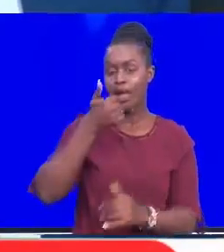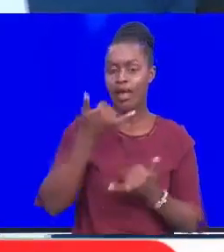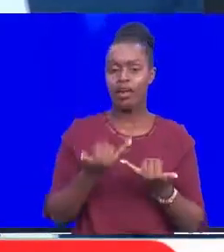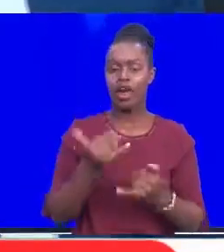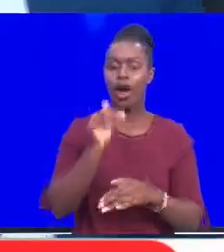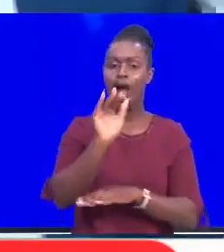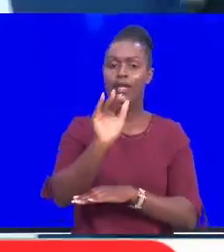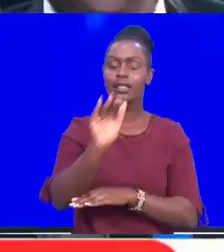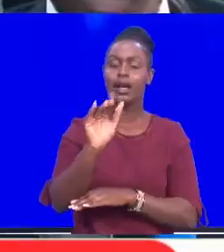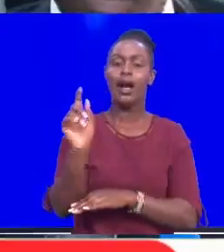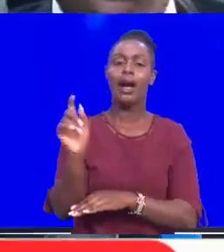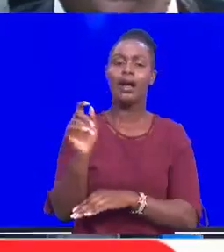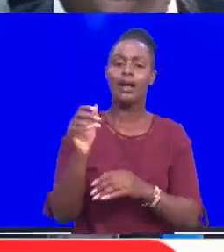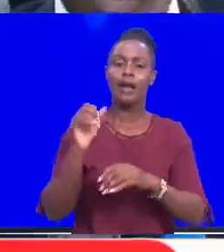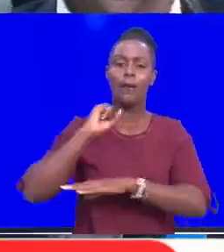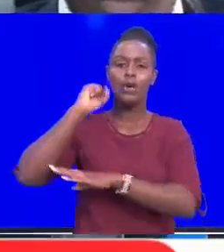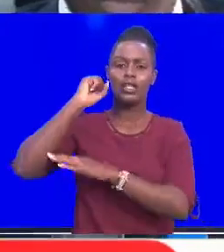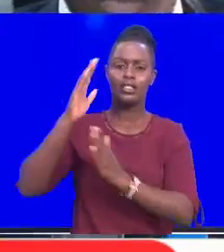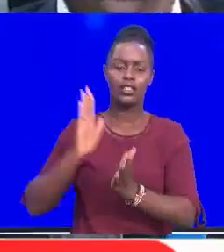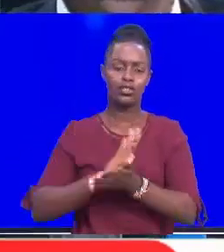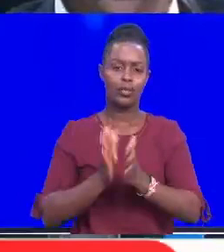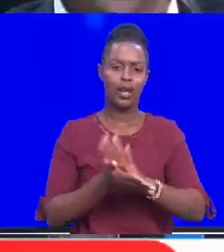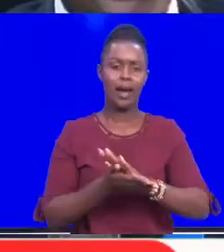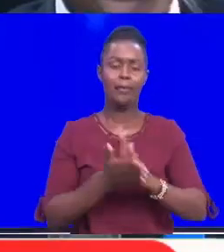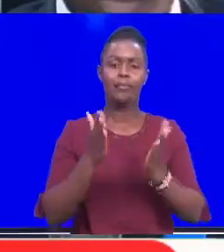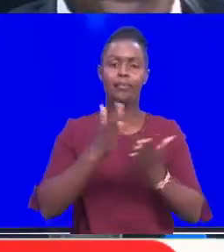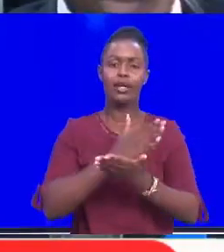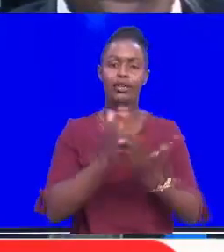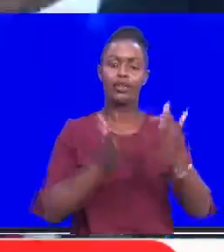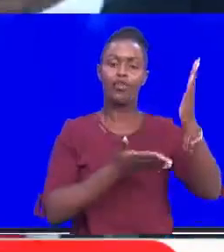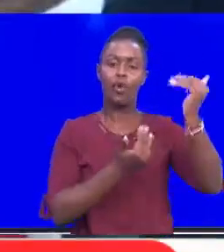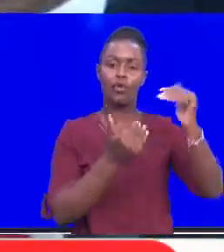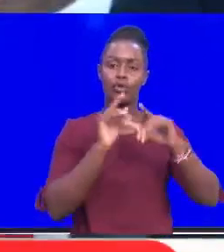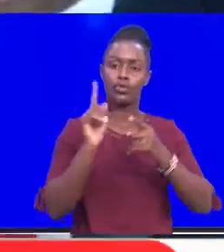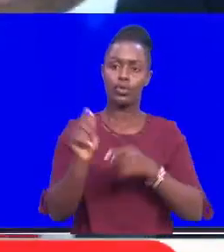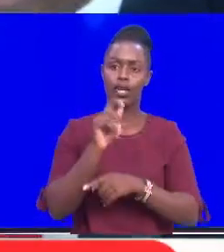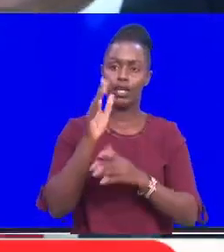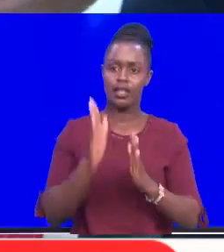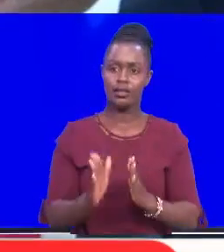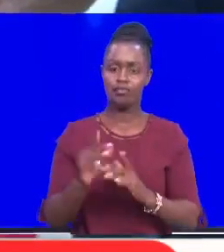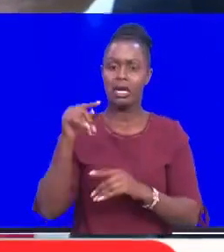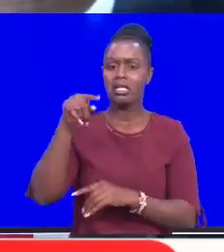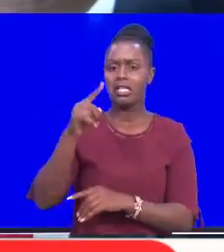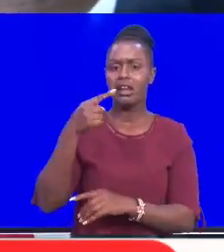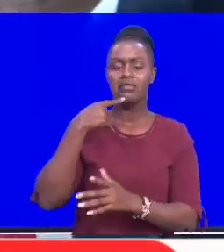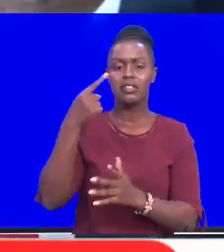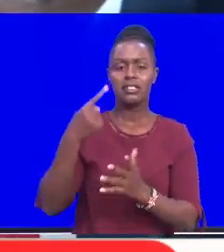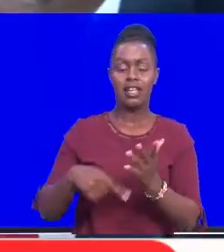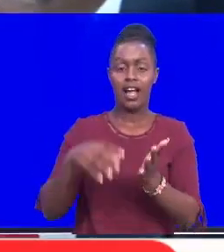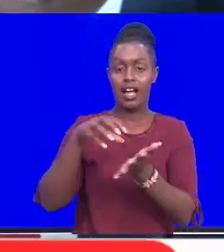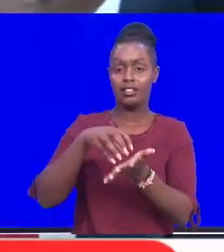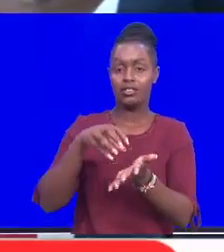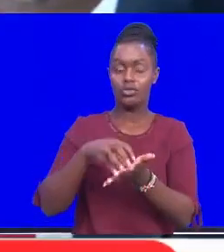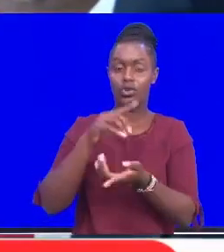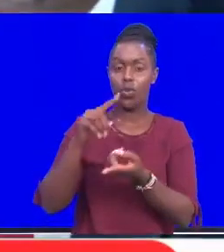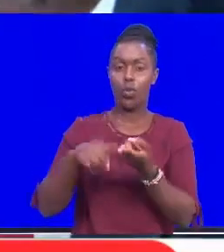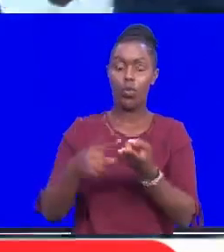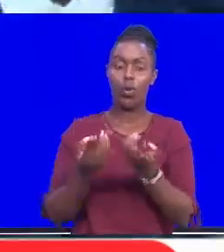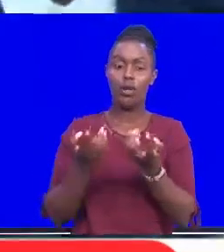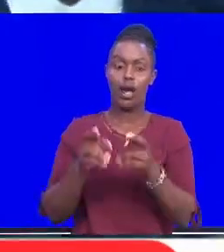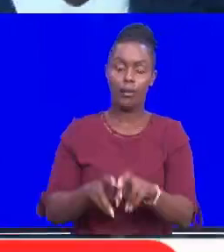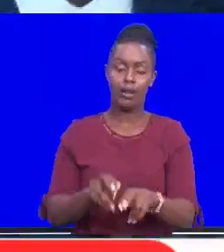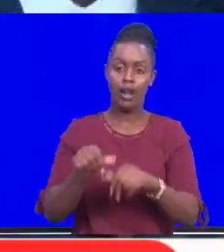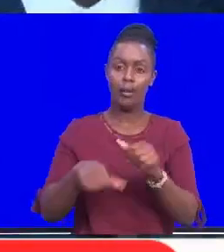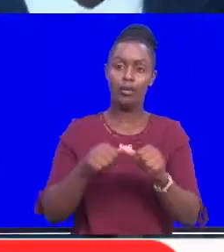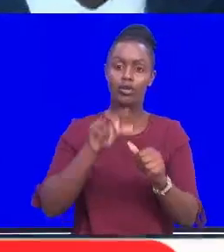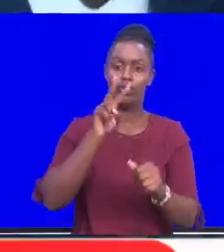nchini kutumika kama miale ya matumaini kwa watu wa Kenya. Lain alieleza kisa ambacho katika kipindi cha miaka